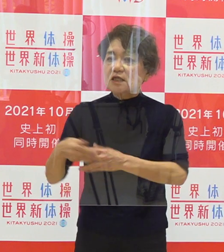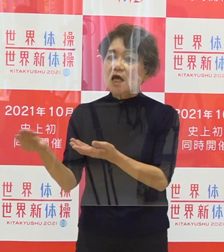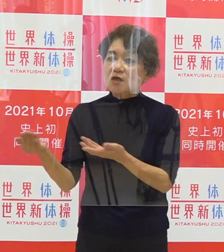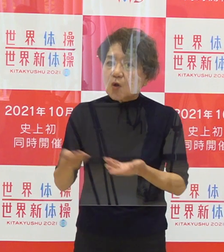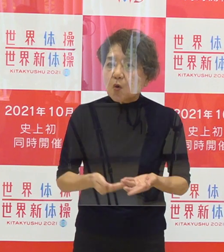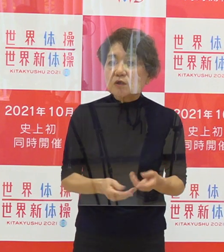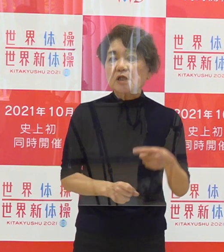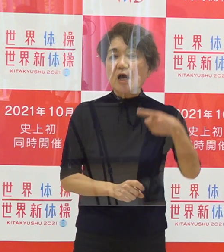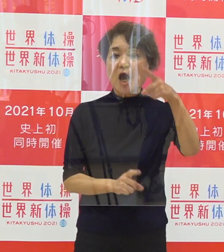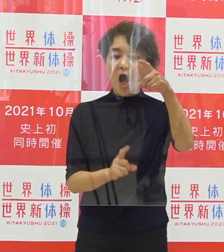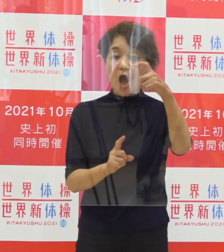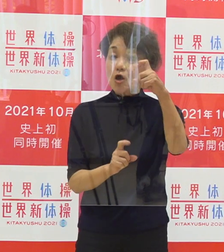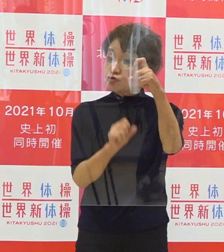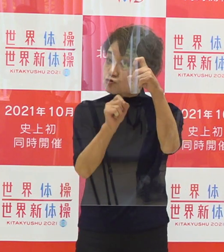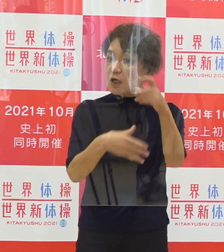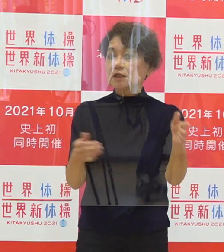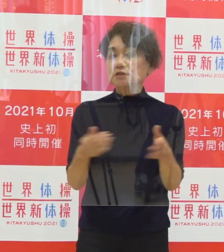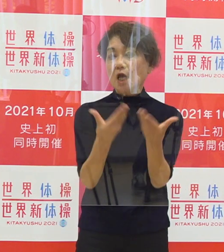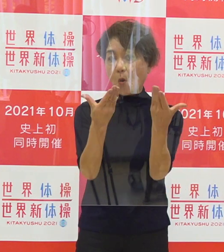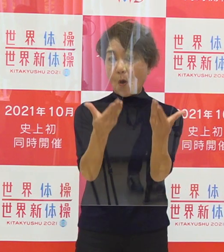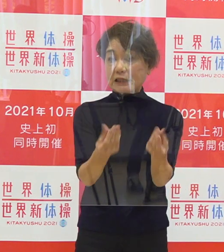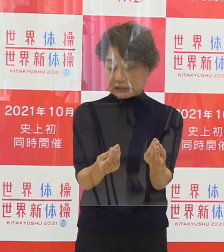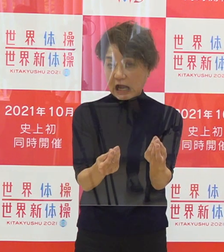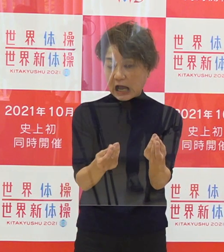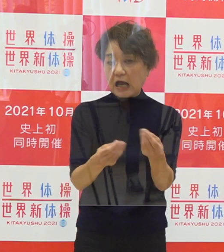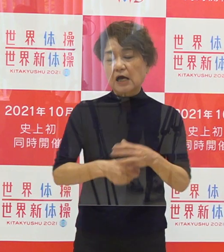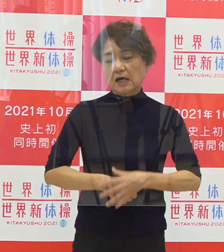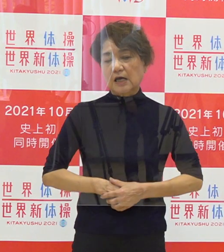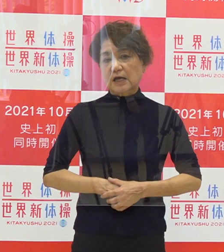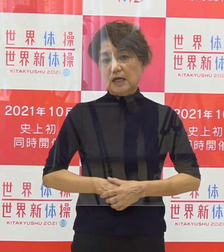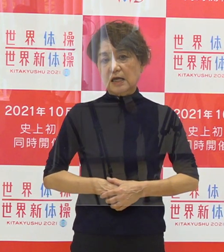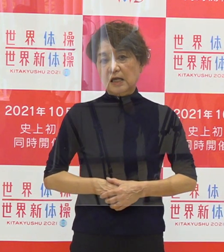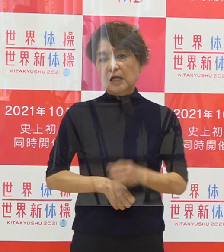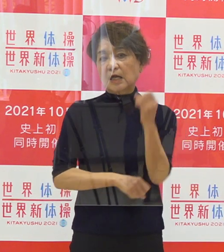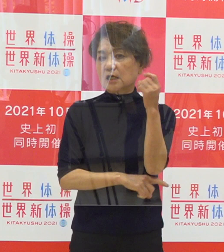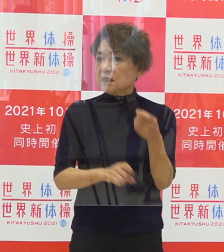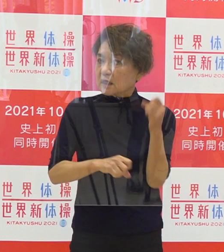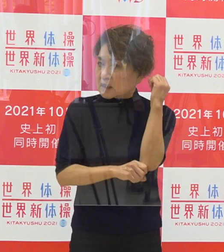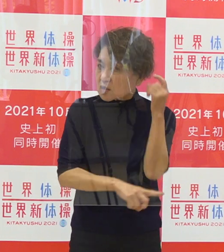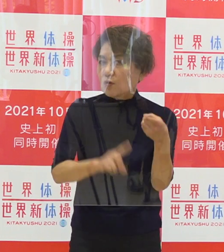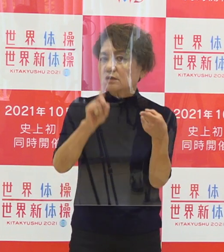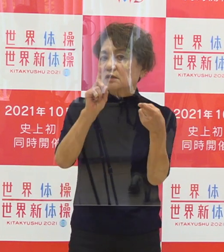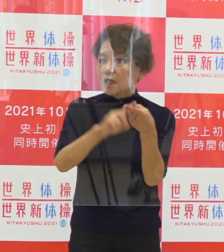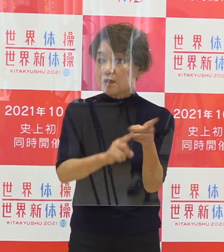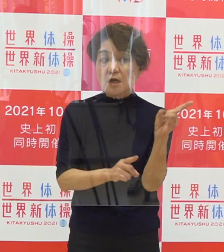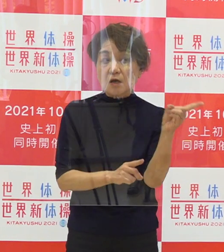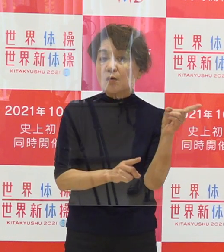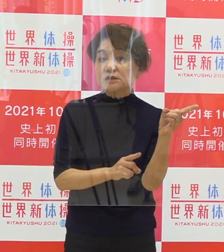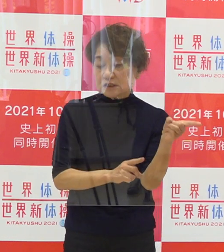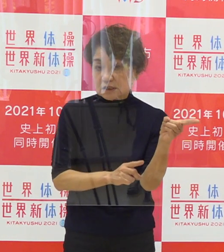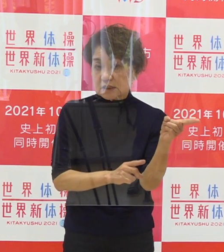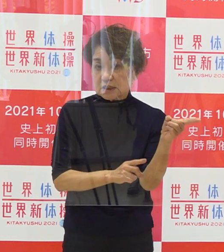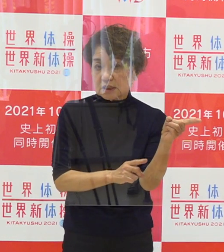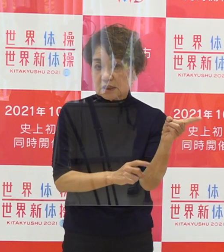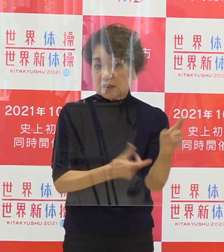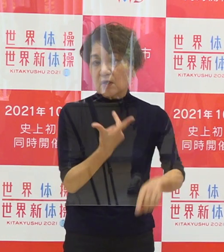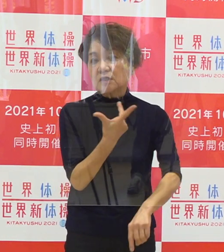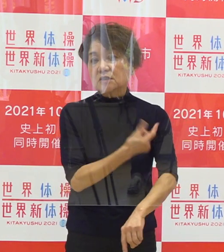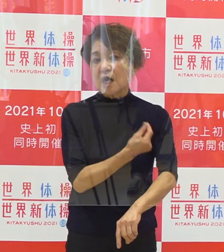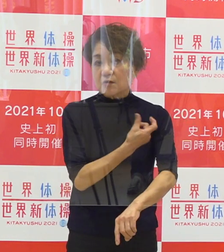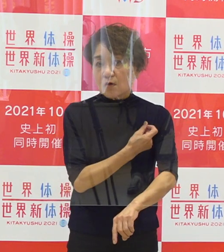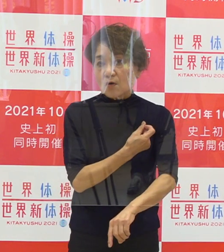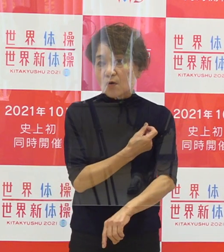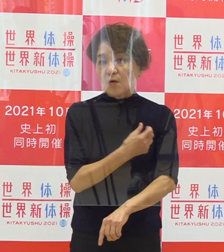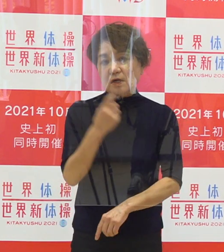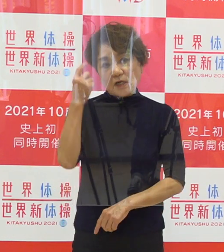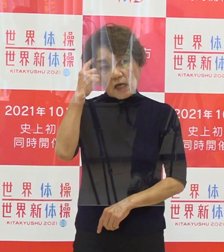で一旦終了しておりまして、9月末の通知でもですね、基本的には今後モデルナ社製のワクチンの活用を検討してく